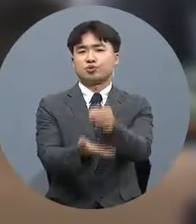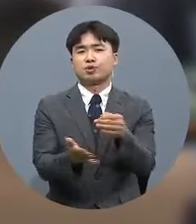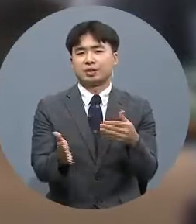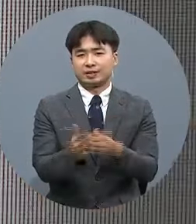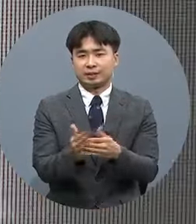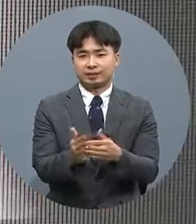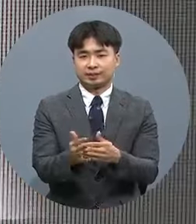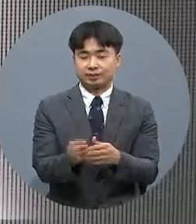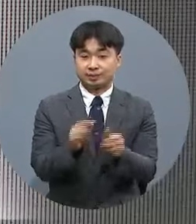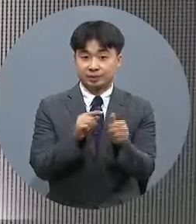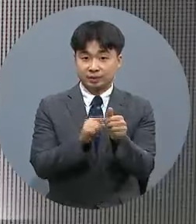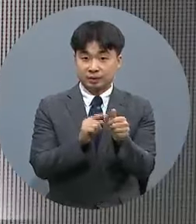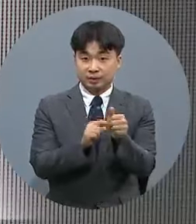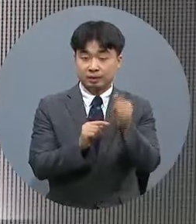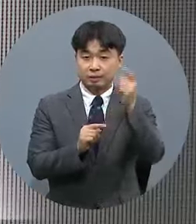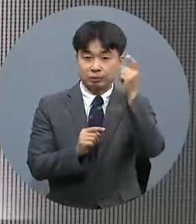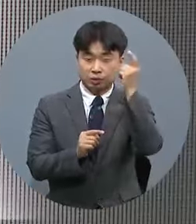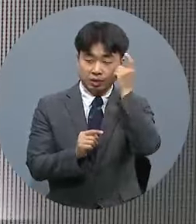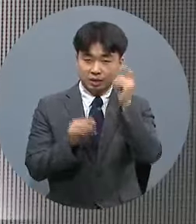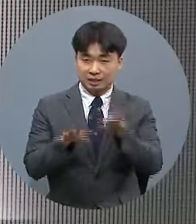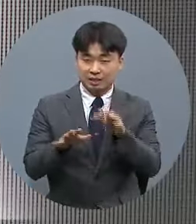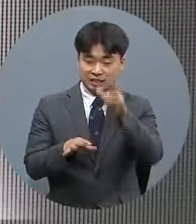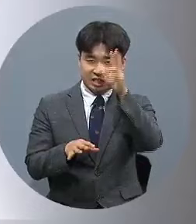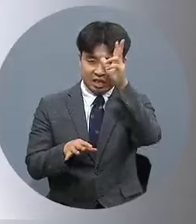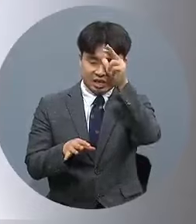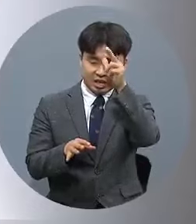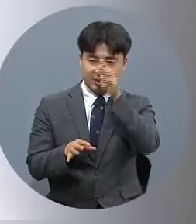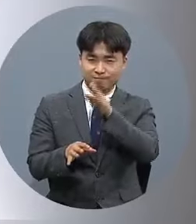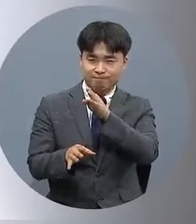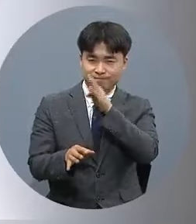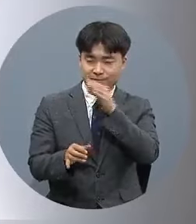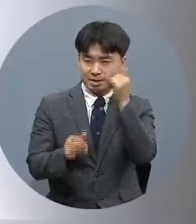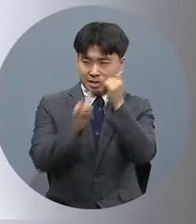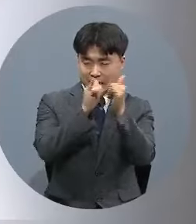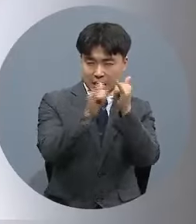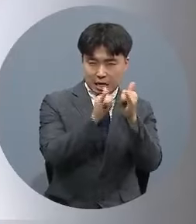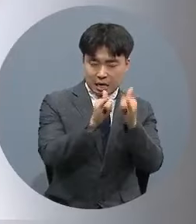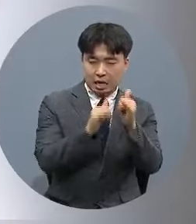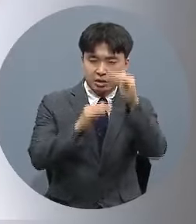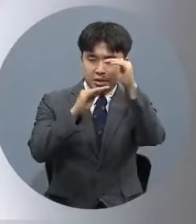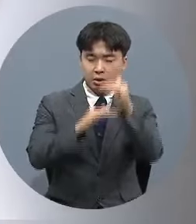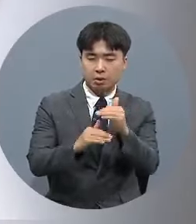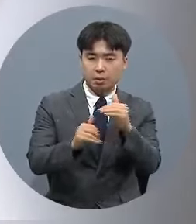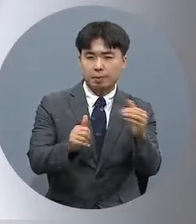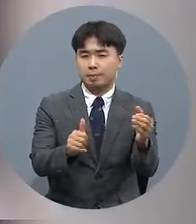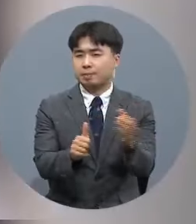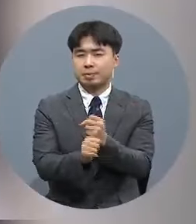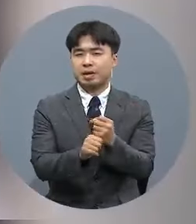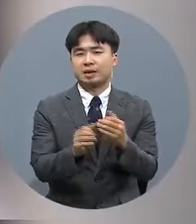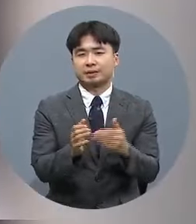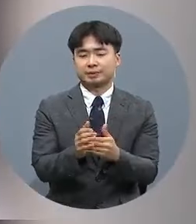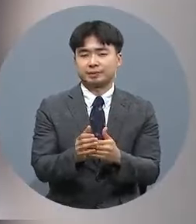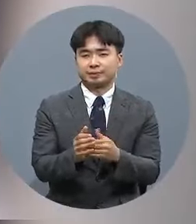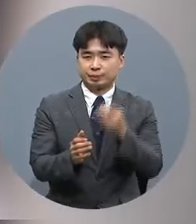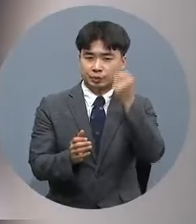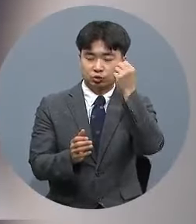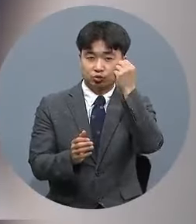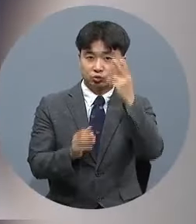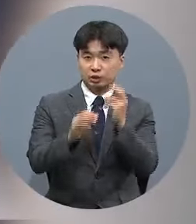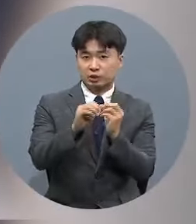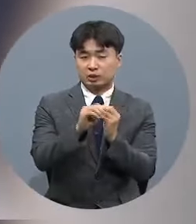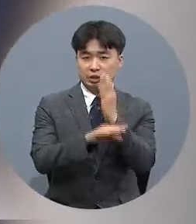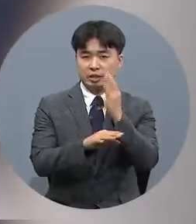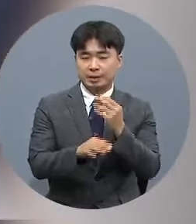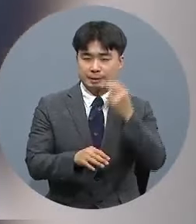당시 AC 휴대전화에서 현지 경찰들에게 실제 청탁을 한 정황을 확인하고 수사를 했습니다 두 달 넘게 관련